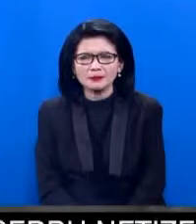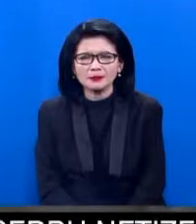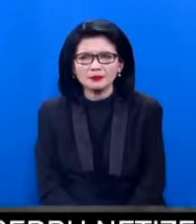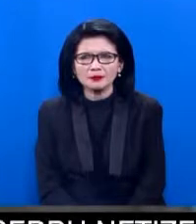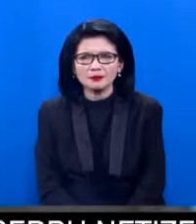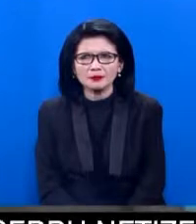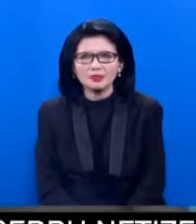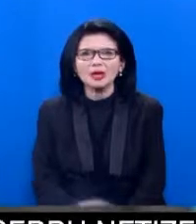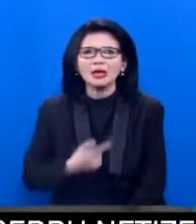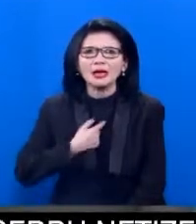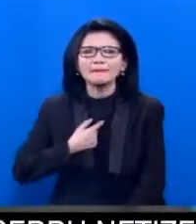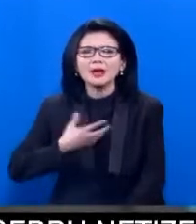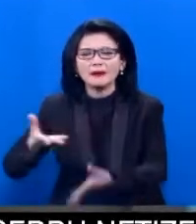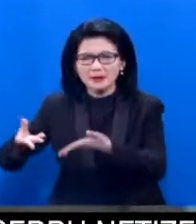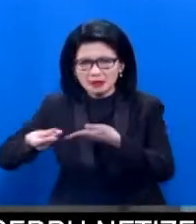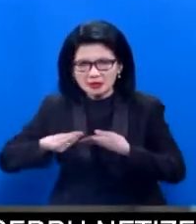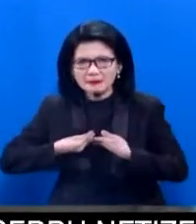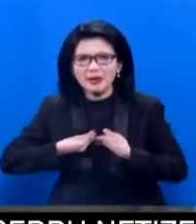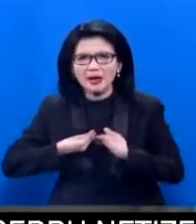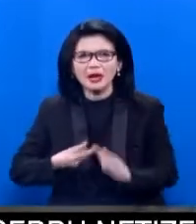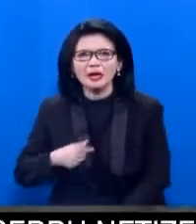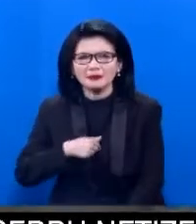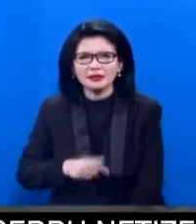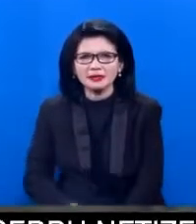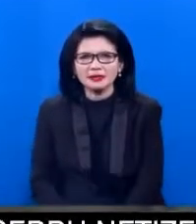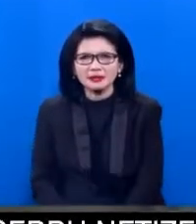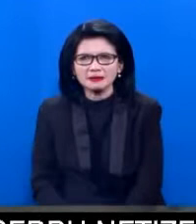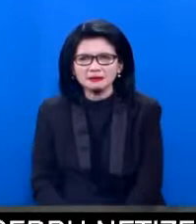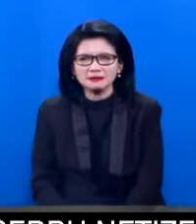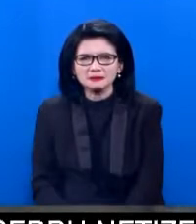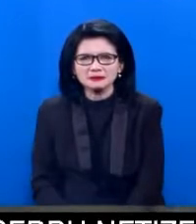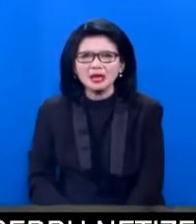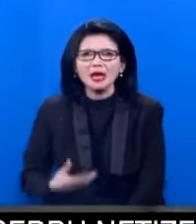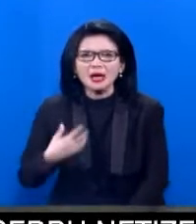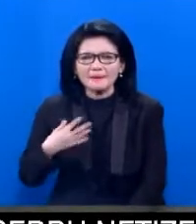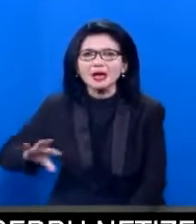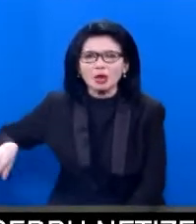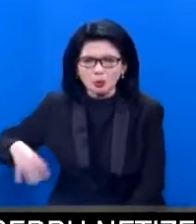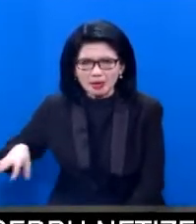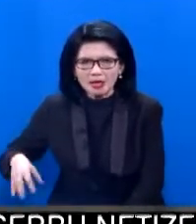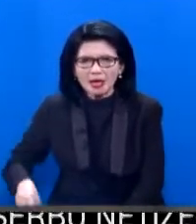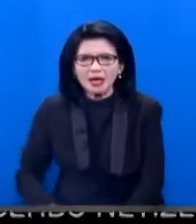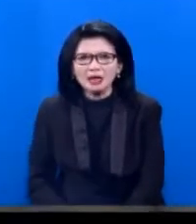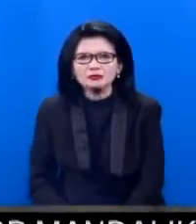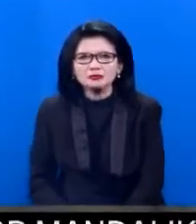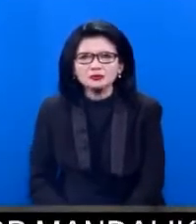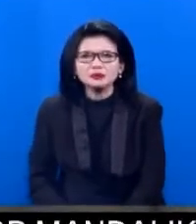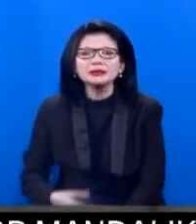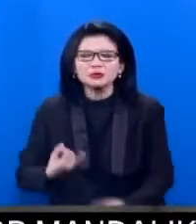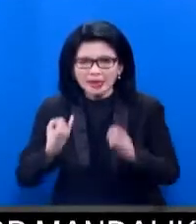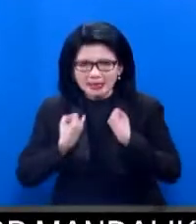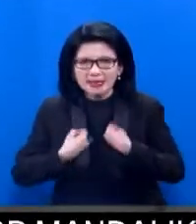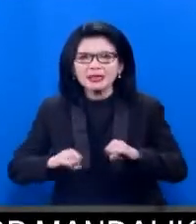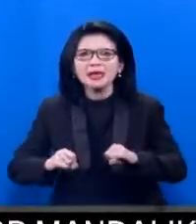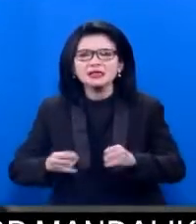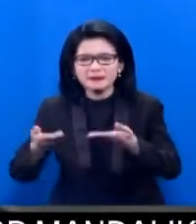musibah ini dan segala sesuatu pun kami dari keluarga sudah memaafkan Nah kita ikhlas untuk